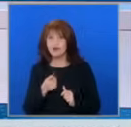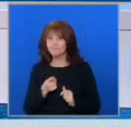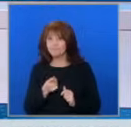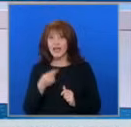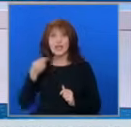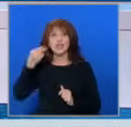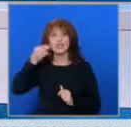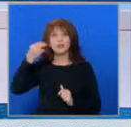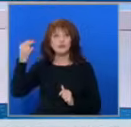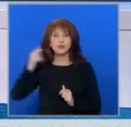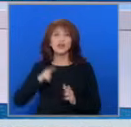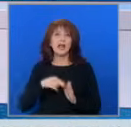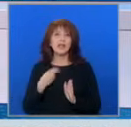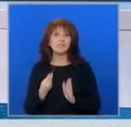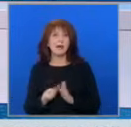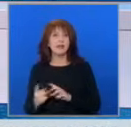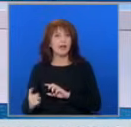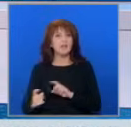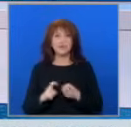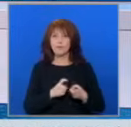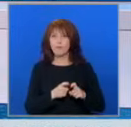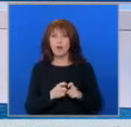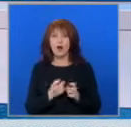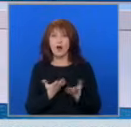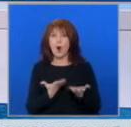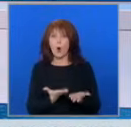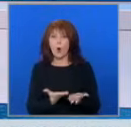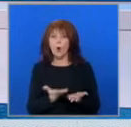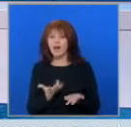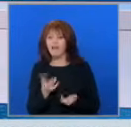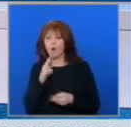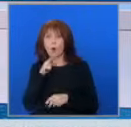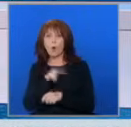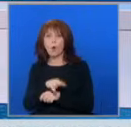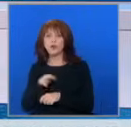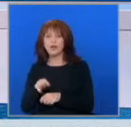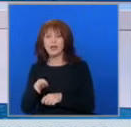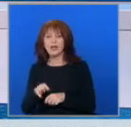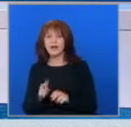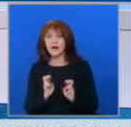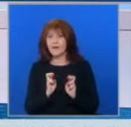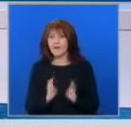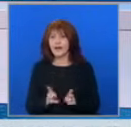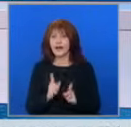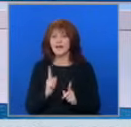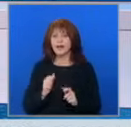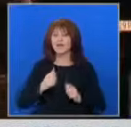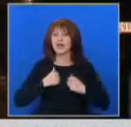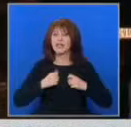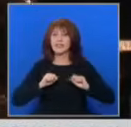повече, институциите днес изпаднаха в спор кой какво контролира и кой как трябва да защити